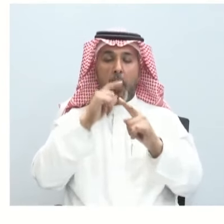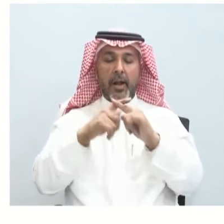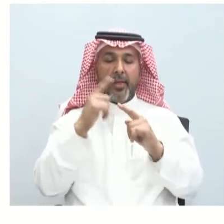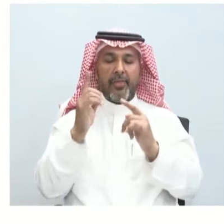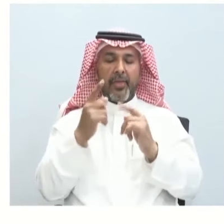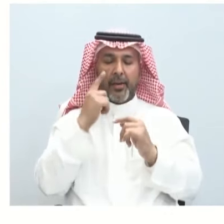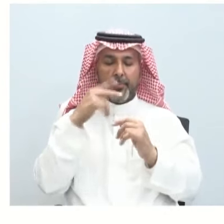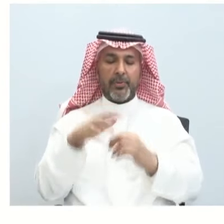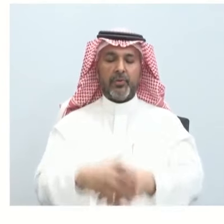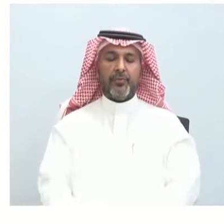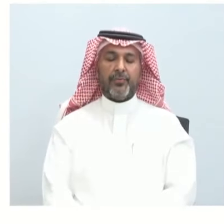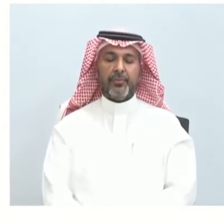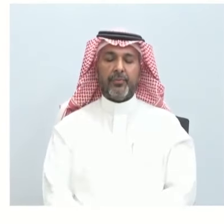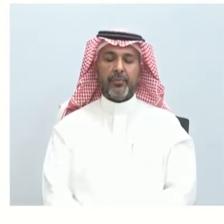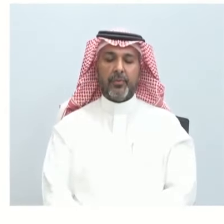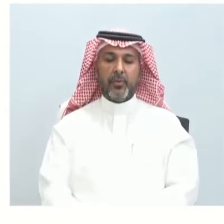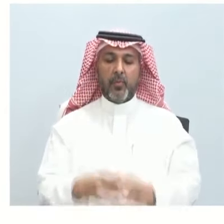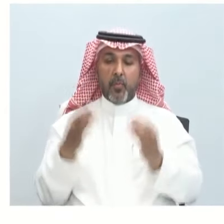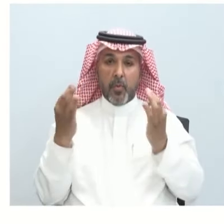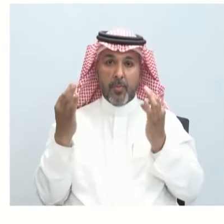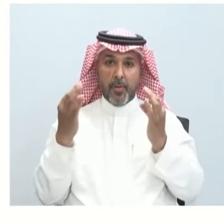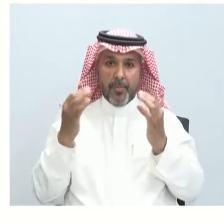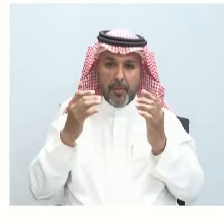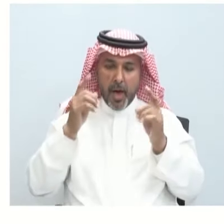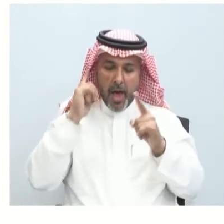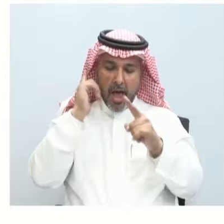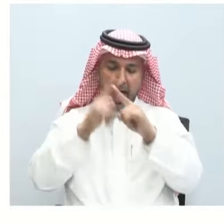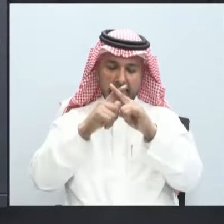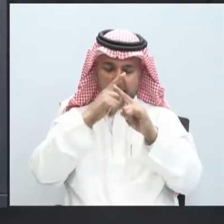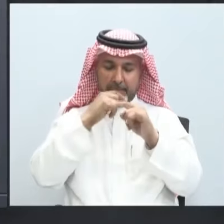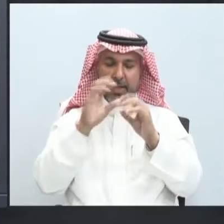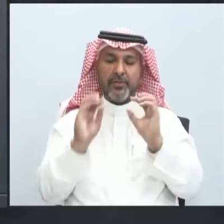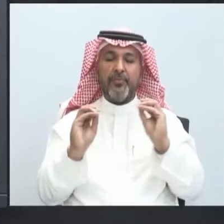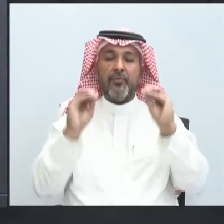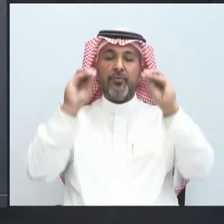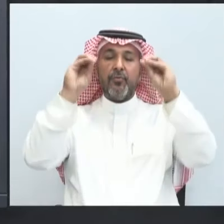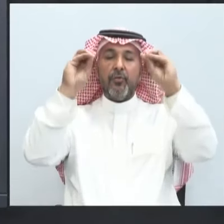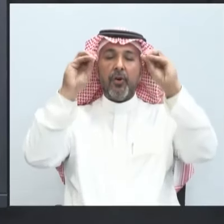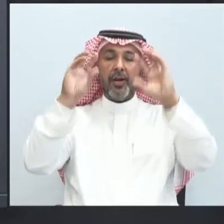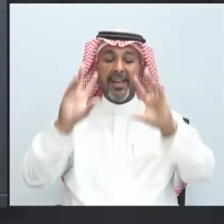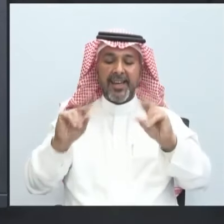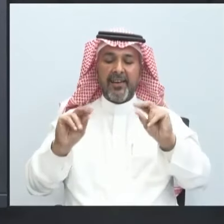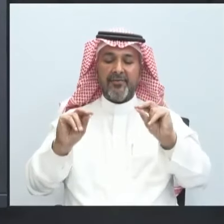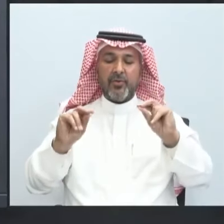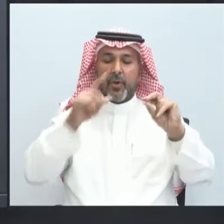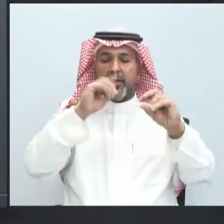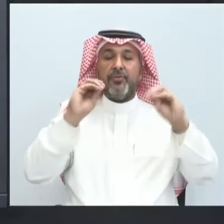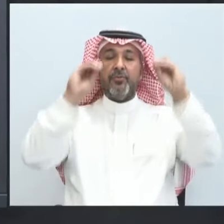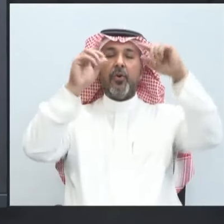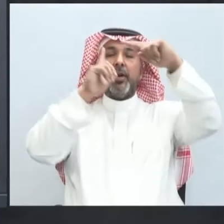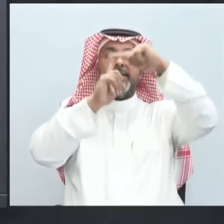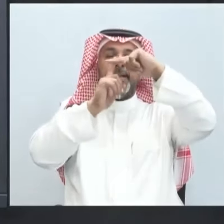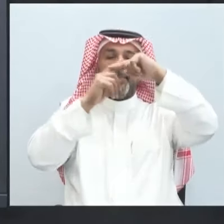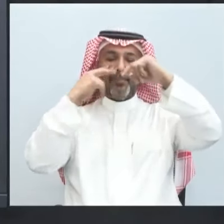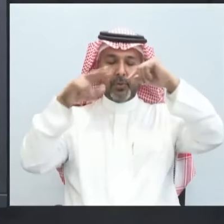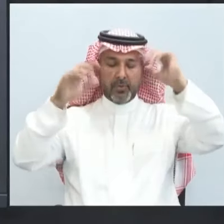ان نقوم باجراء عمليه الضرب ولا انتبه عند ضرب القوى نجمع الاسس اذا كانت الاساس متشابهه نبدا